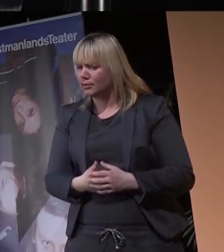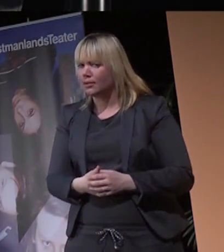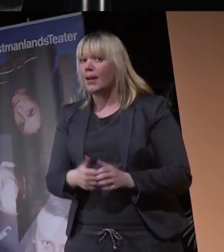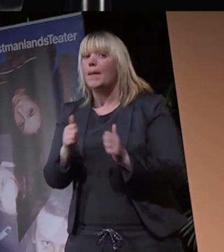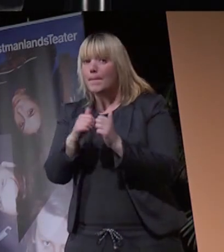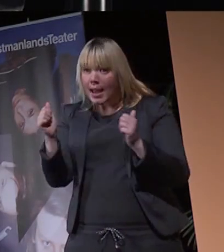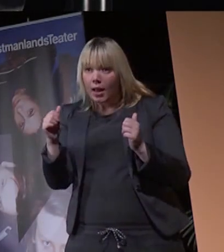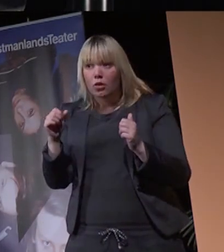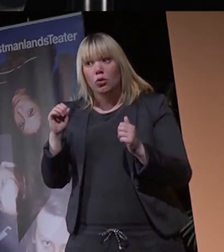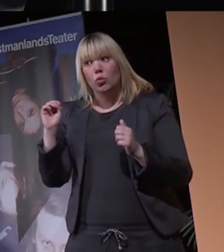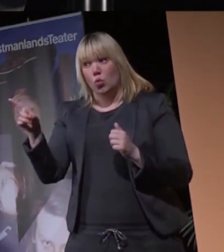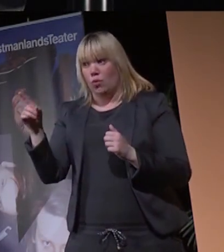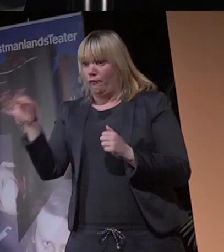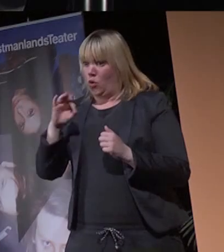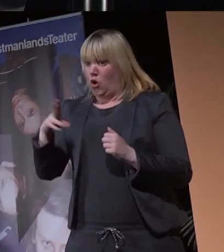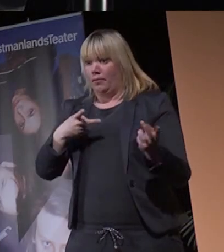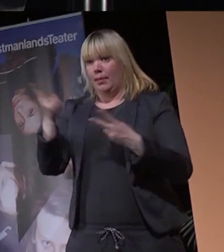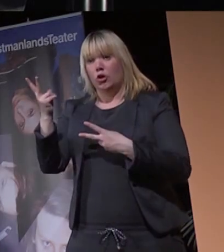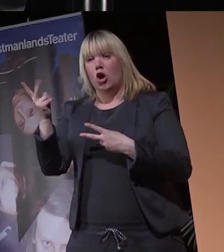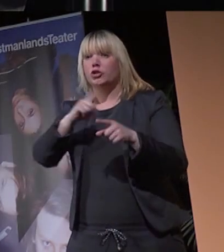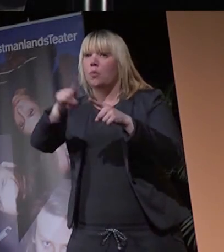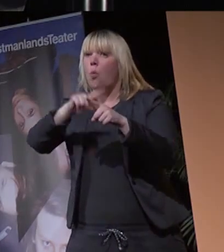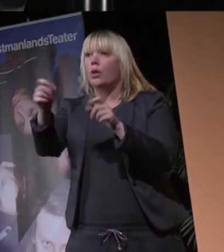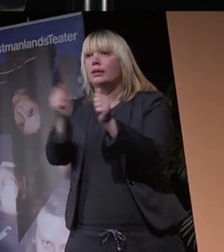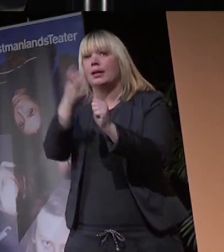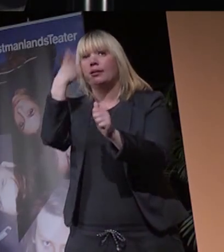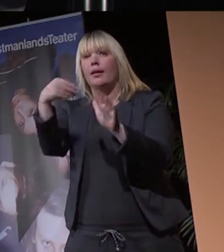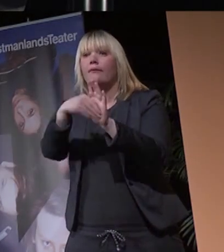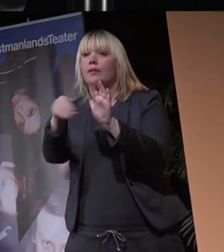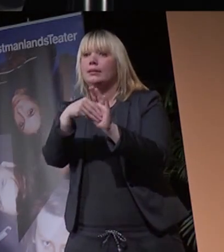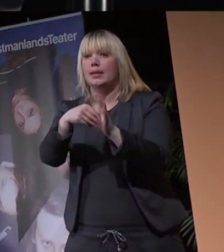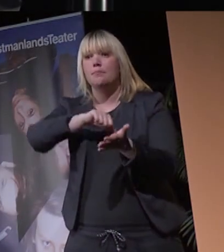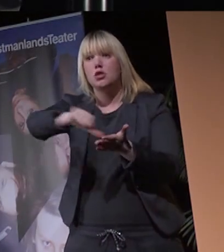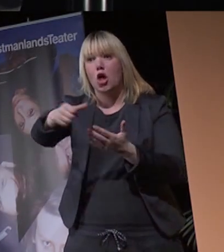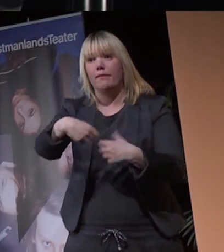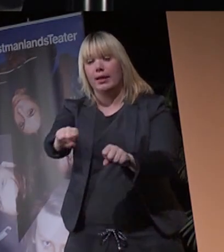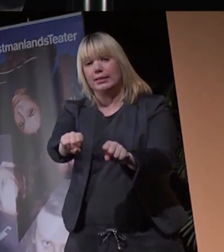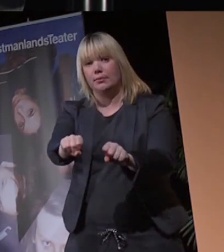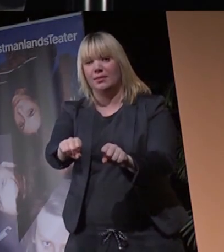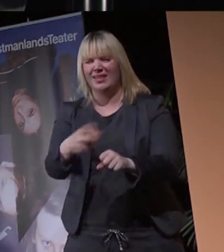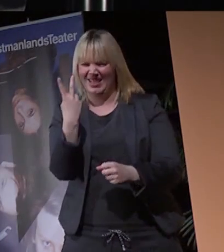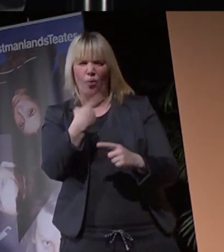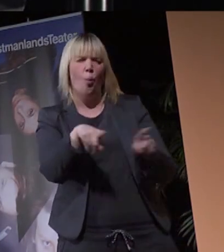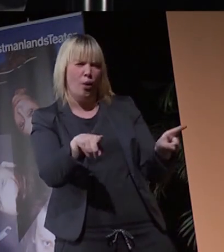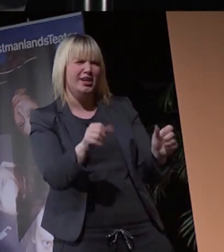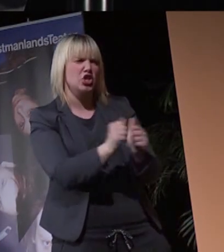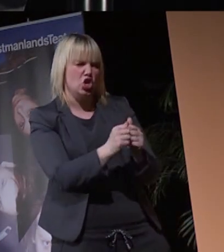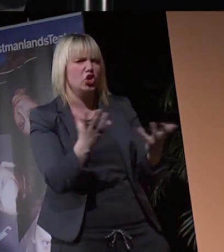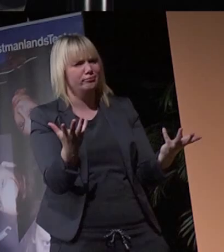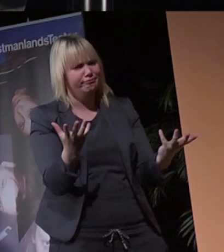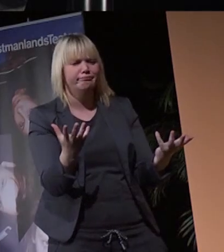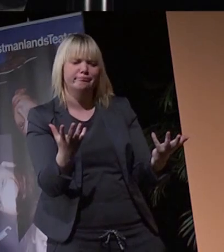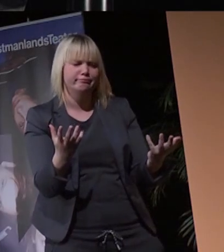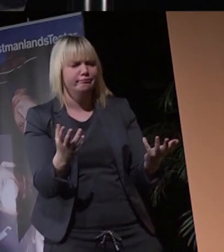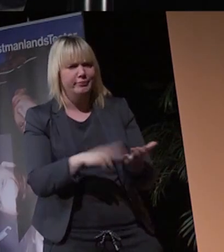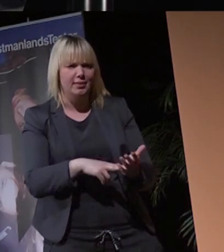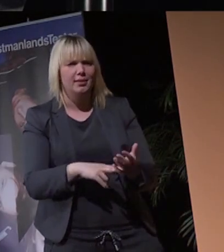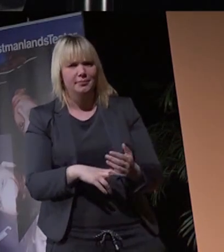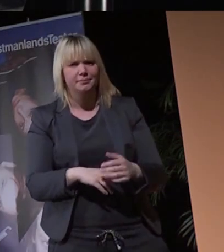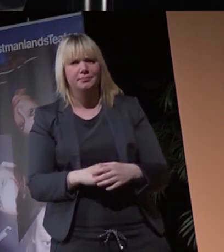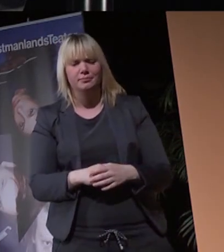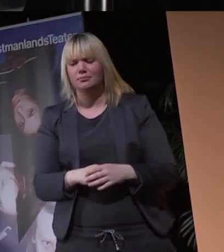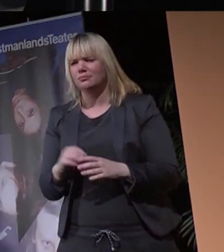Alltså det är en viktig diskussion. Men är det demokratiskt? Att rika människor ger pengar till bra saker. Och få